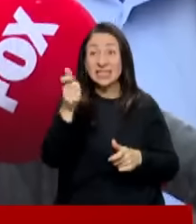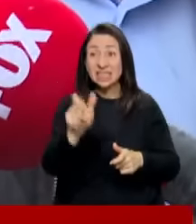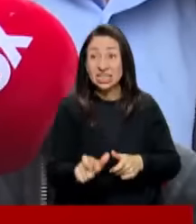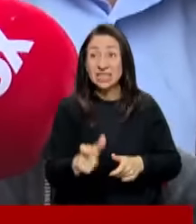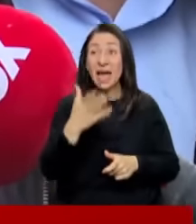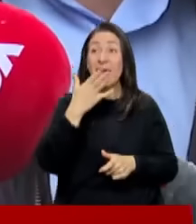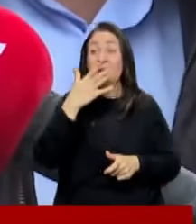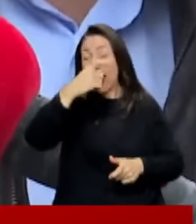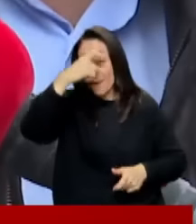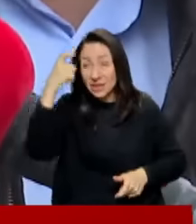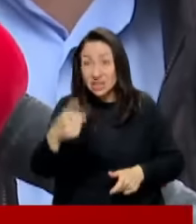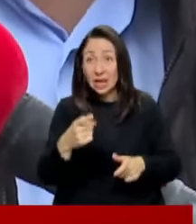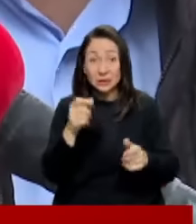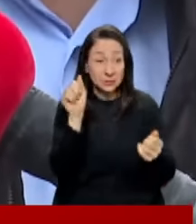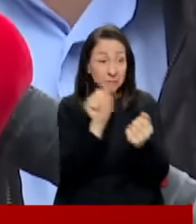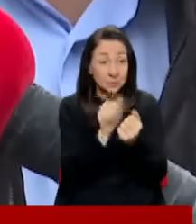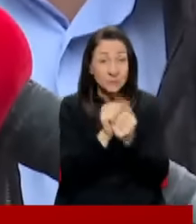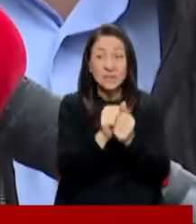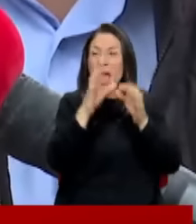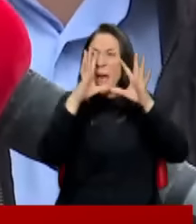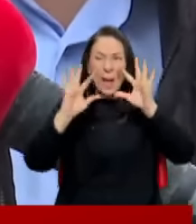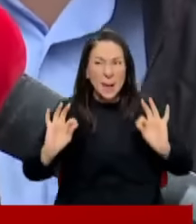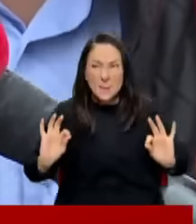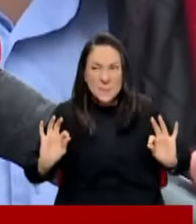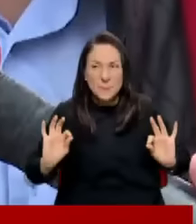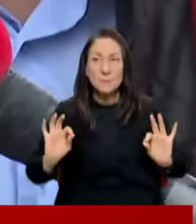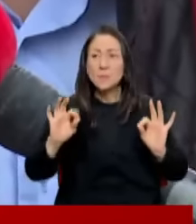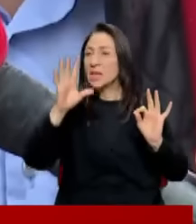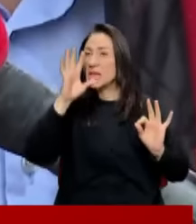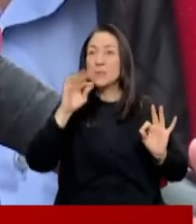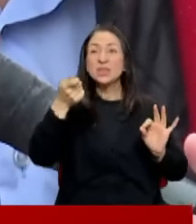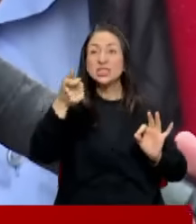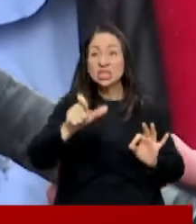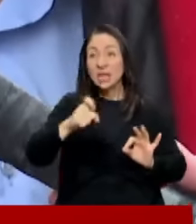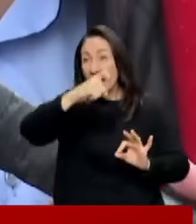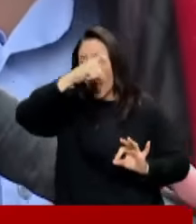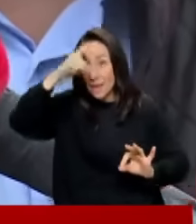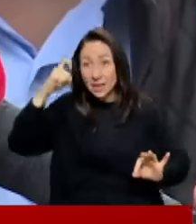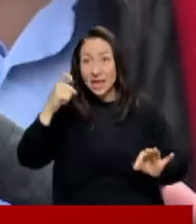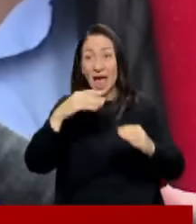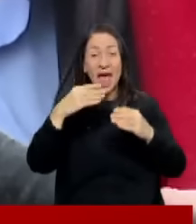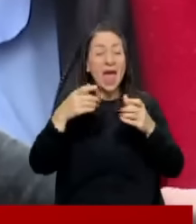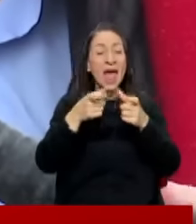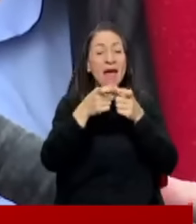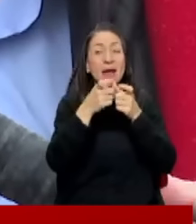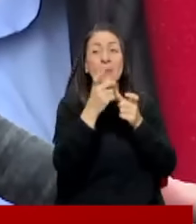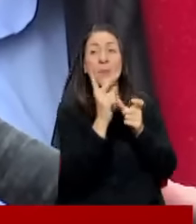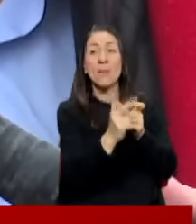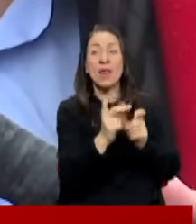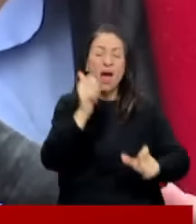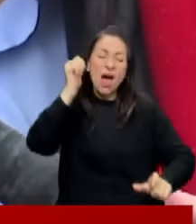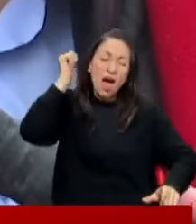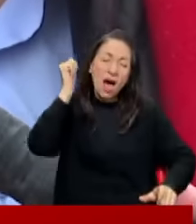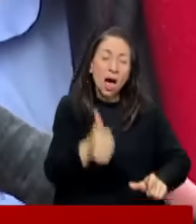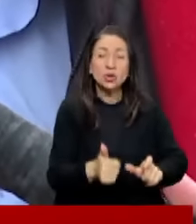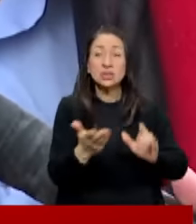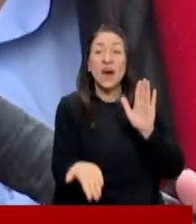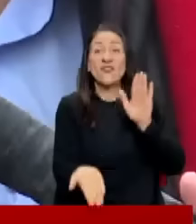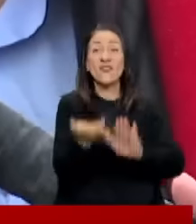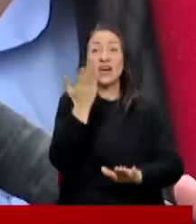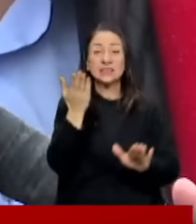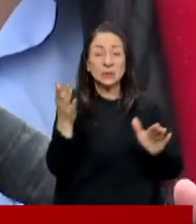işçiden emekçiden yana olan kimmiş? Kim işçinin emekçinin ekmeğini her gün daha